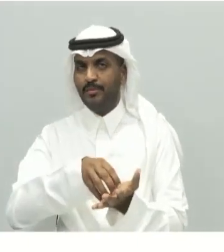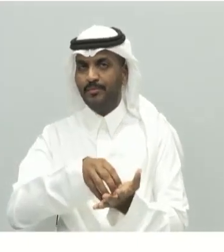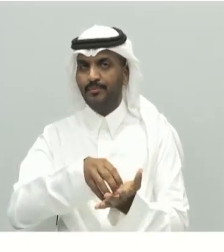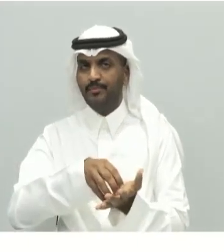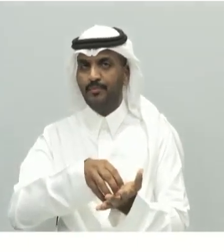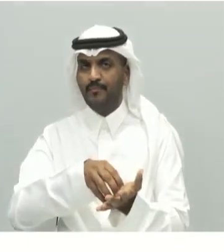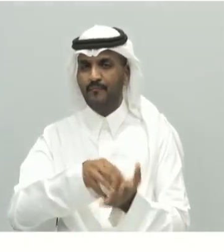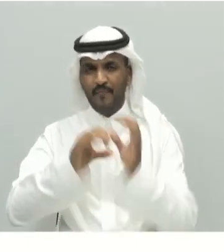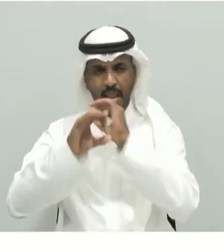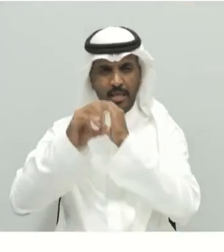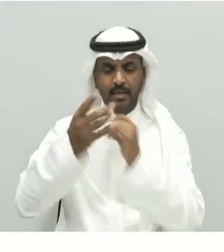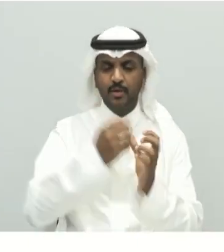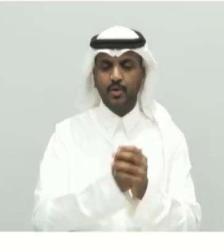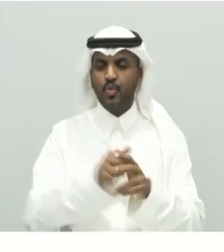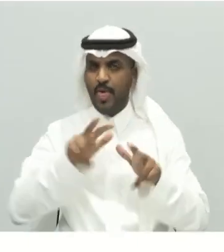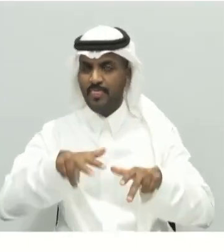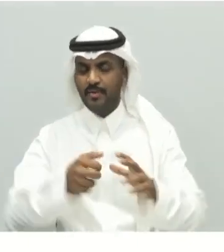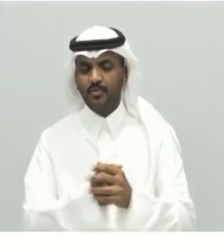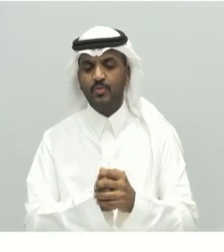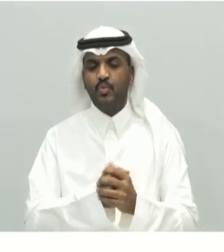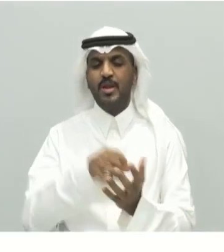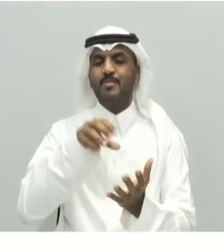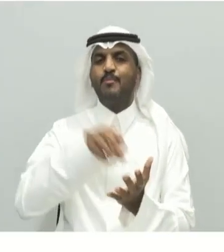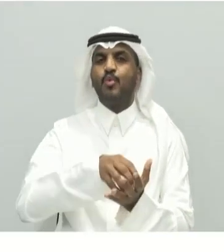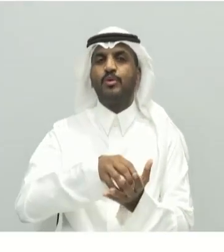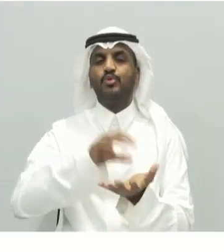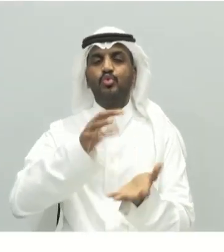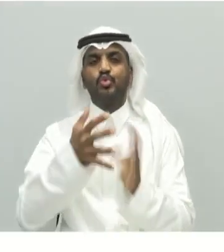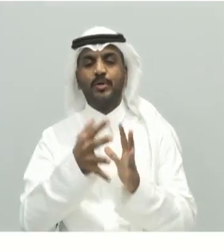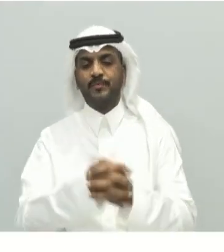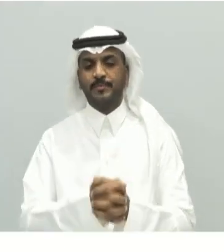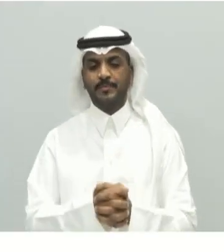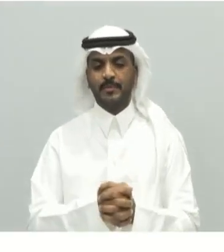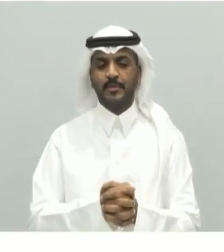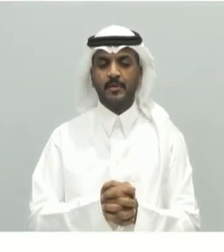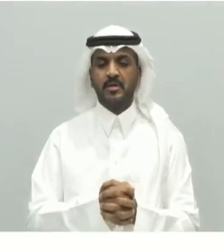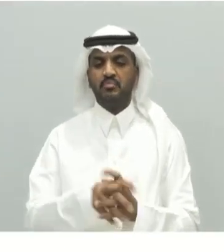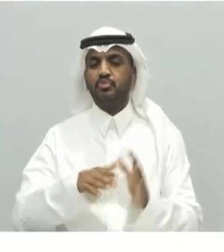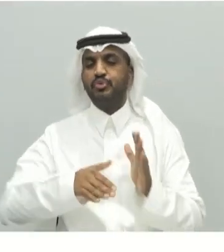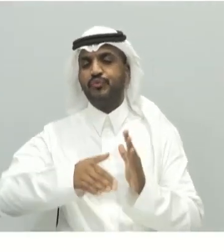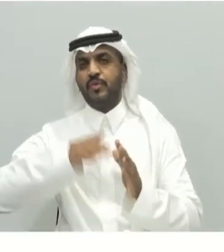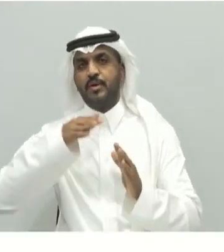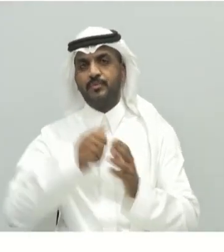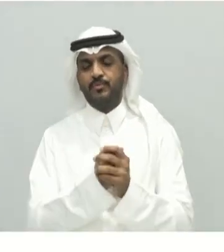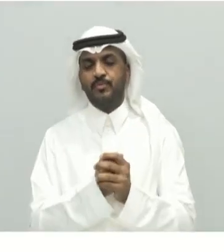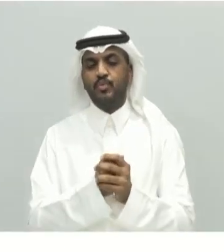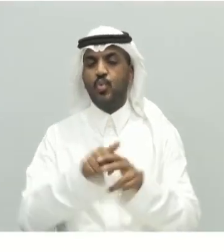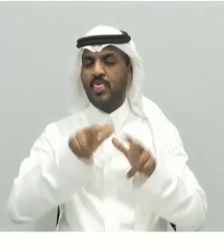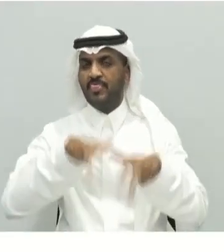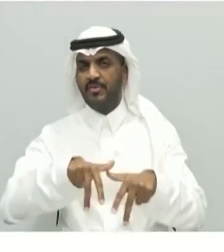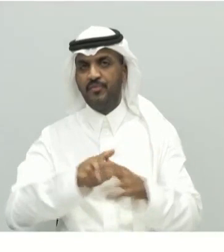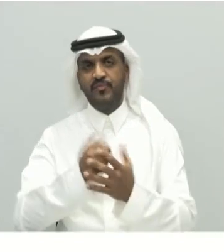الفلكي يؤثر في المناخ والموقع الجغرافي الارتفاع كذلك يؤثر